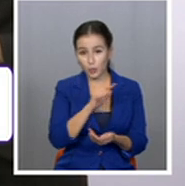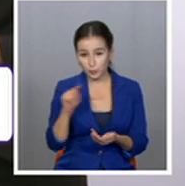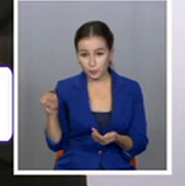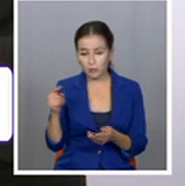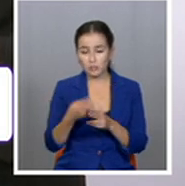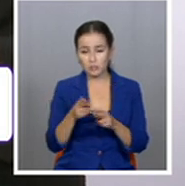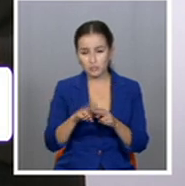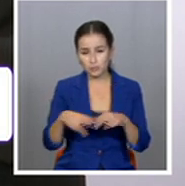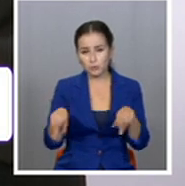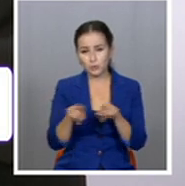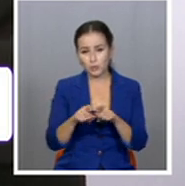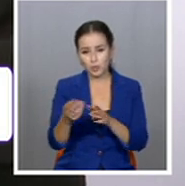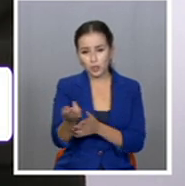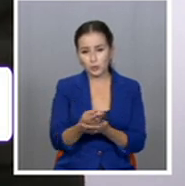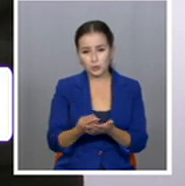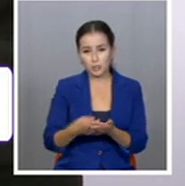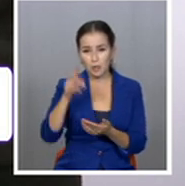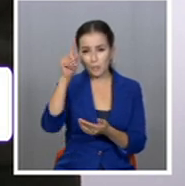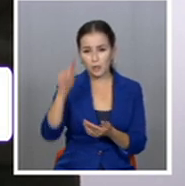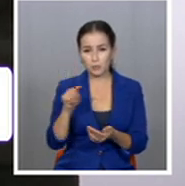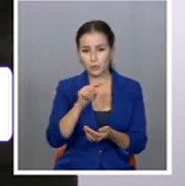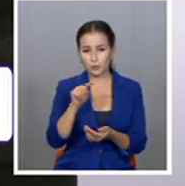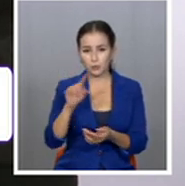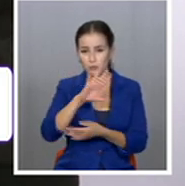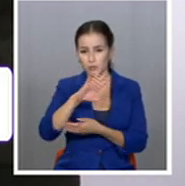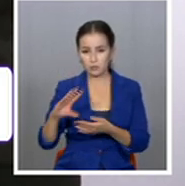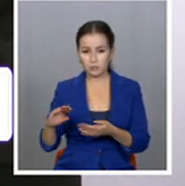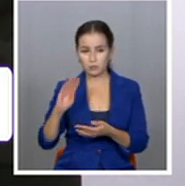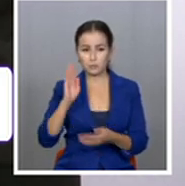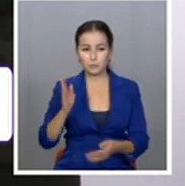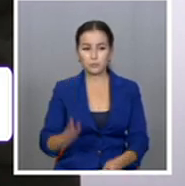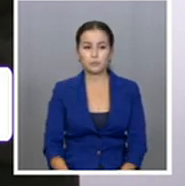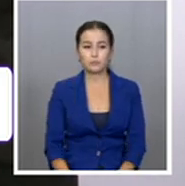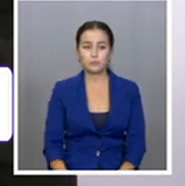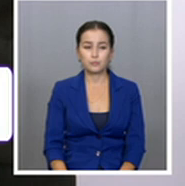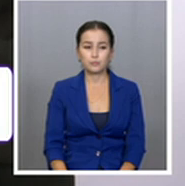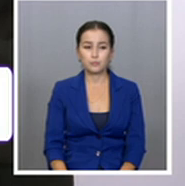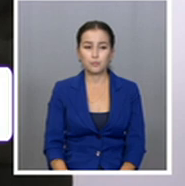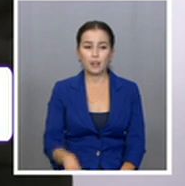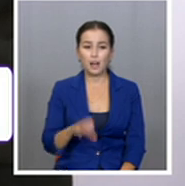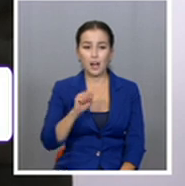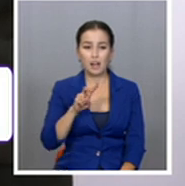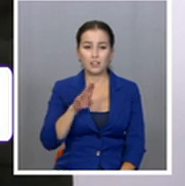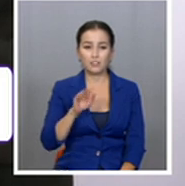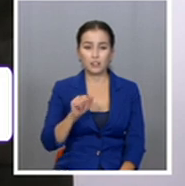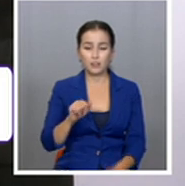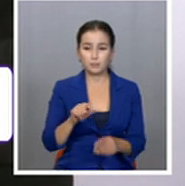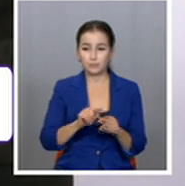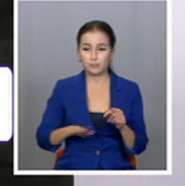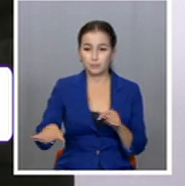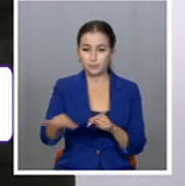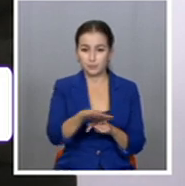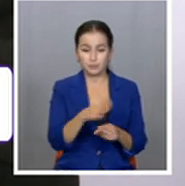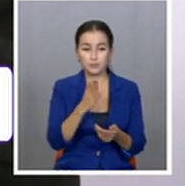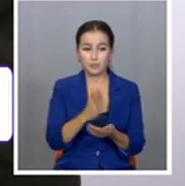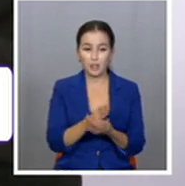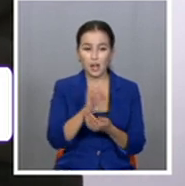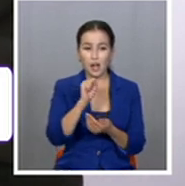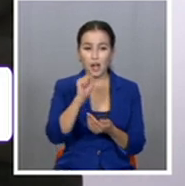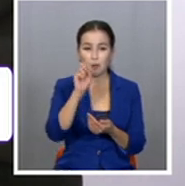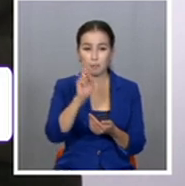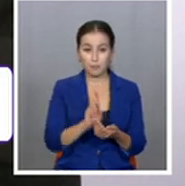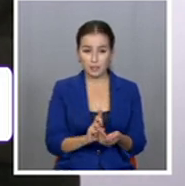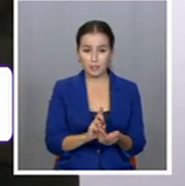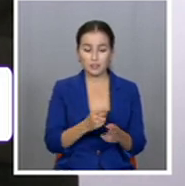де перпендикуляр болады. Суретке назар аударсақ, альфа жазықтығы берілген, А, Б осы